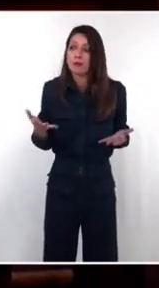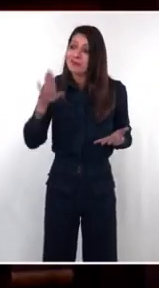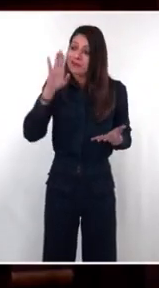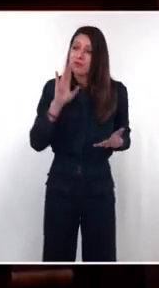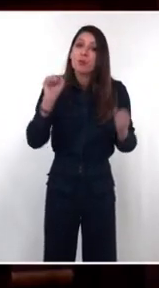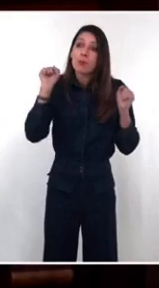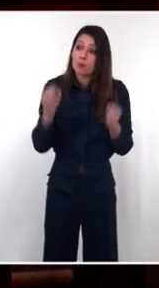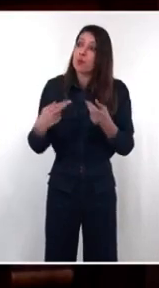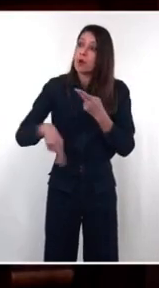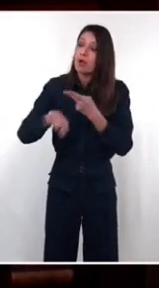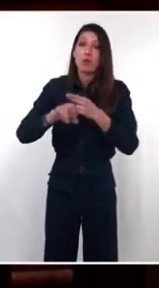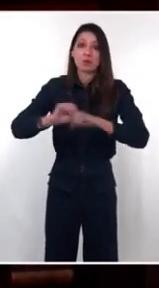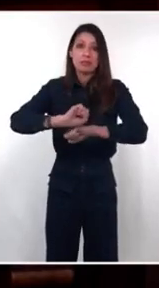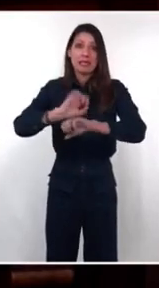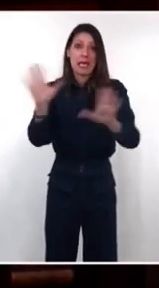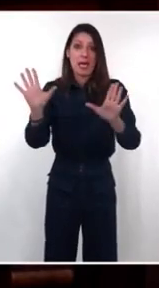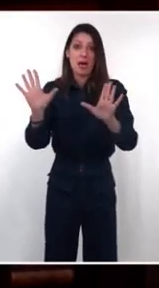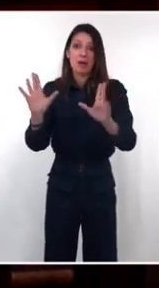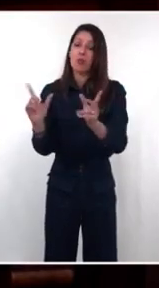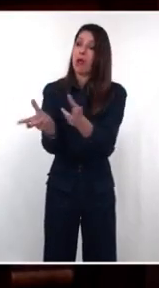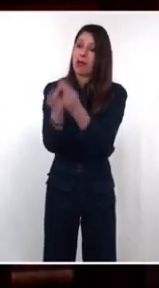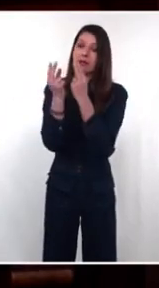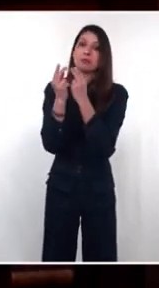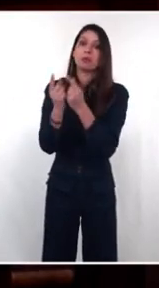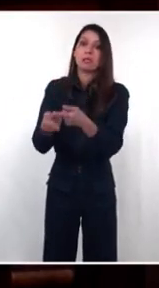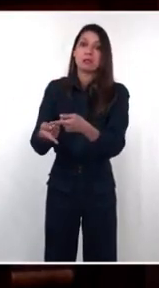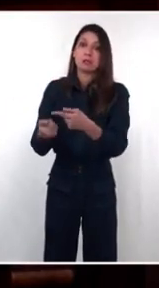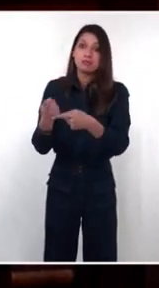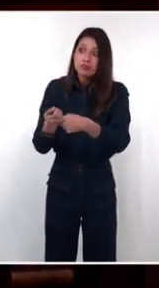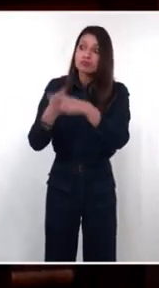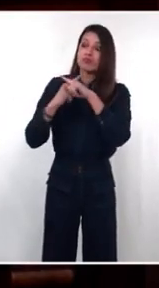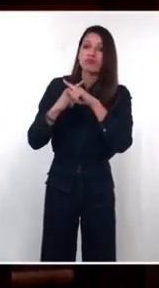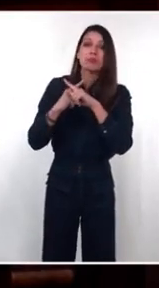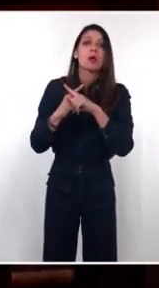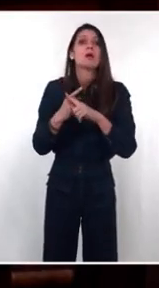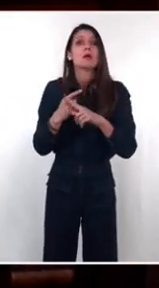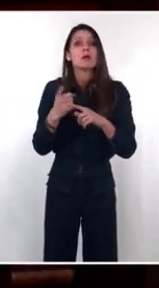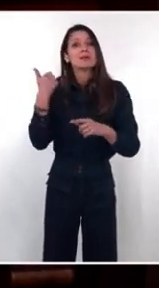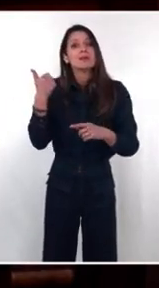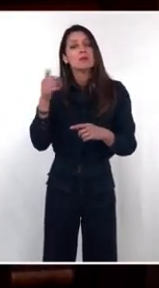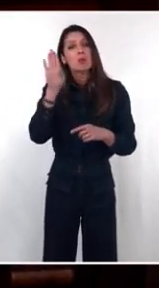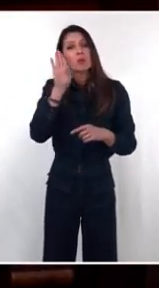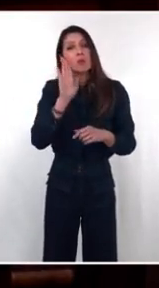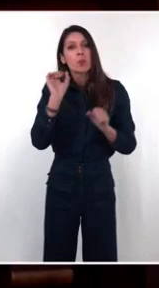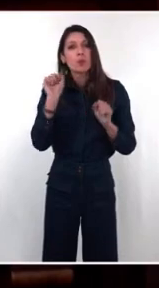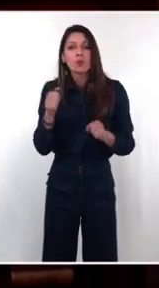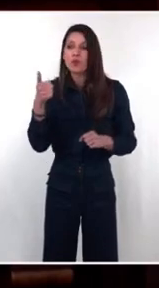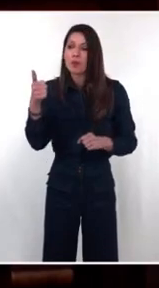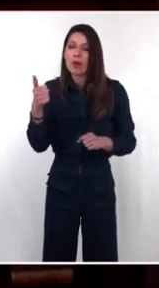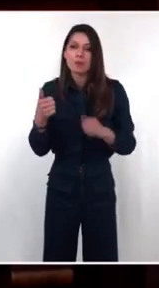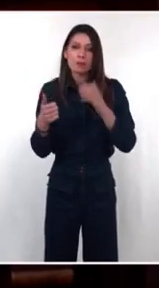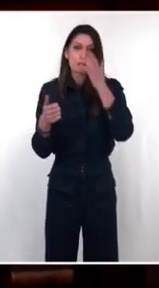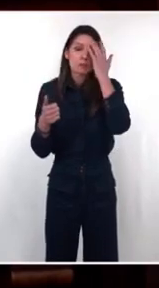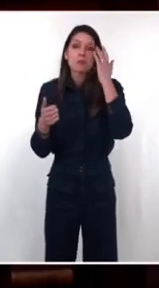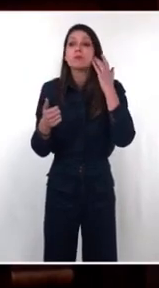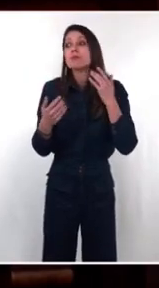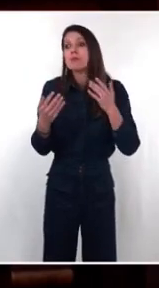avoir des réponses argumentées et surtout, est-ce qu'à un moment donné, vous pouvez prendre en considération